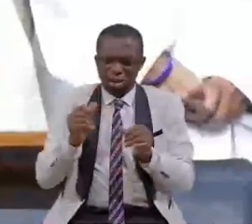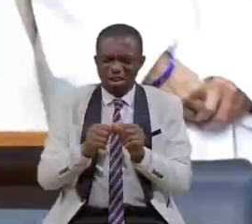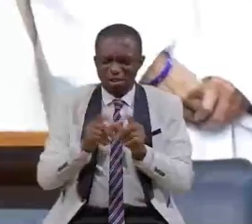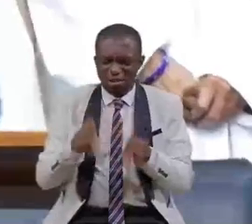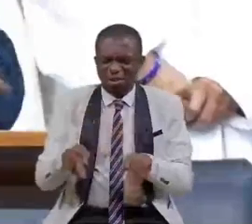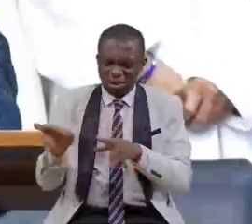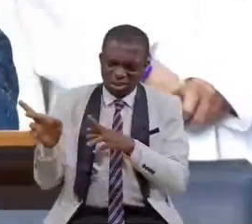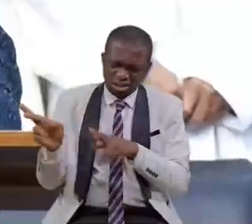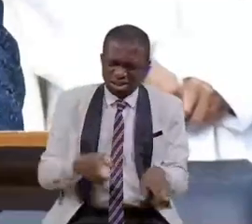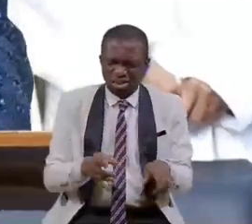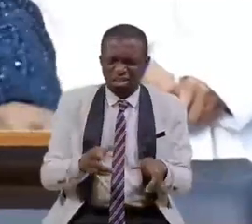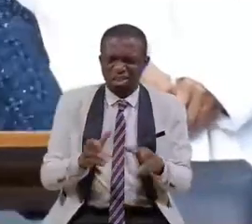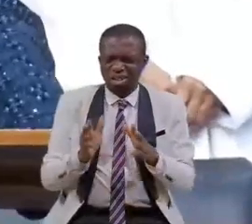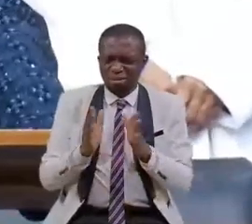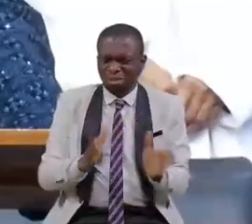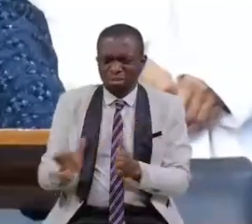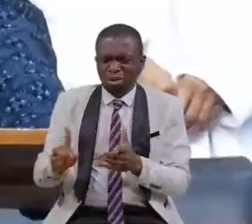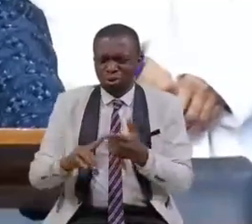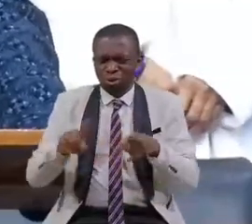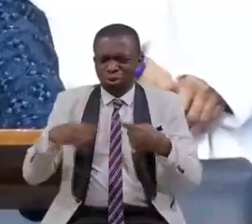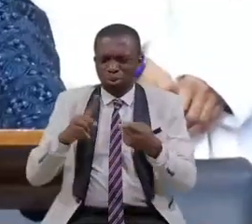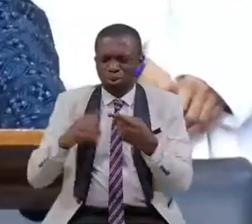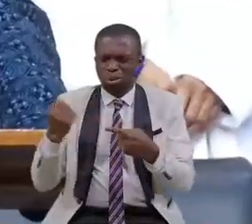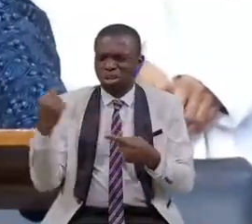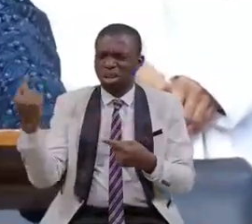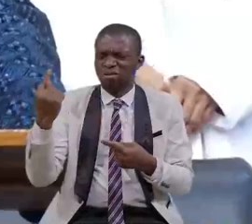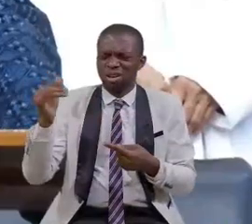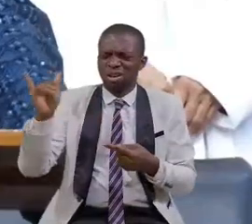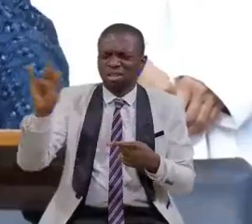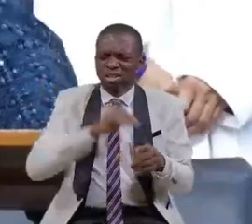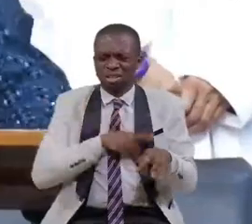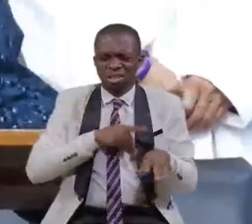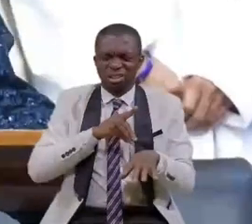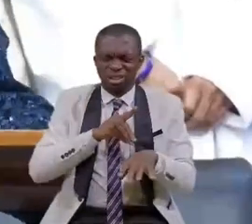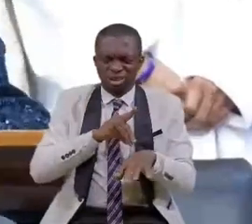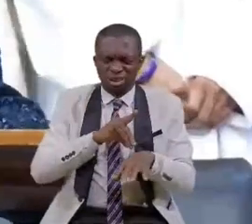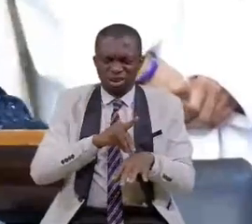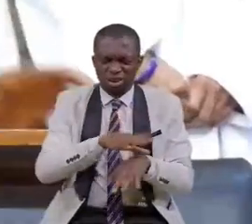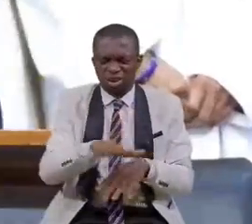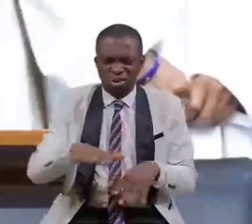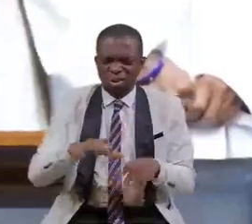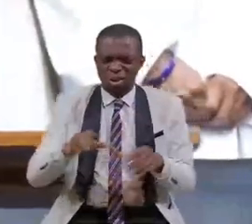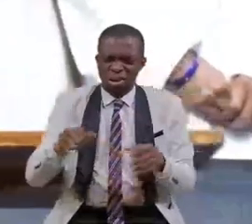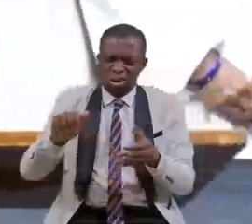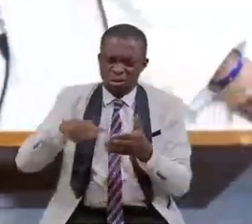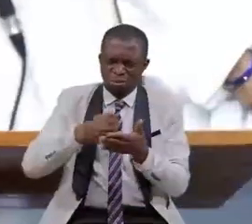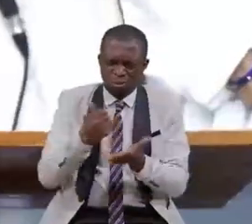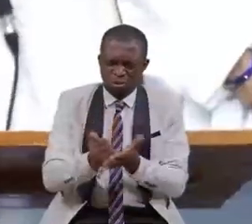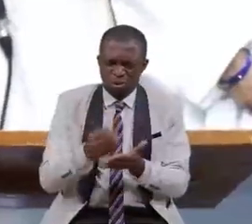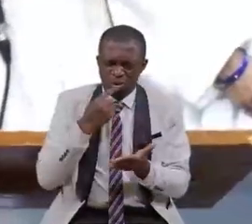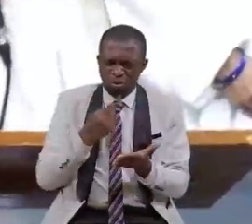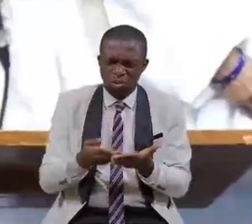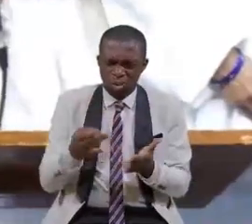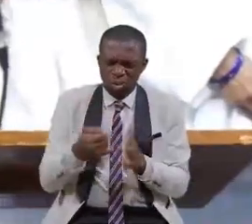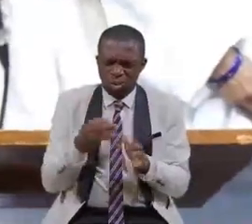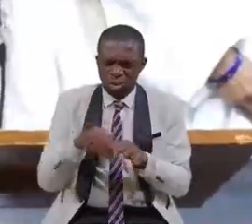Prêt à aller au royaume éternel. Confirme cela dans chaque vie. Merci Seigneur.